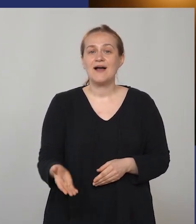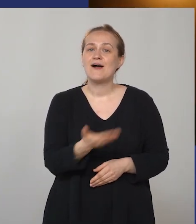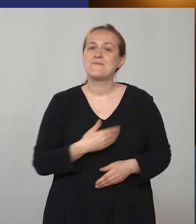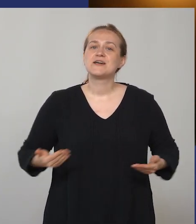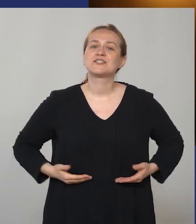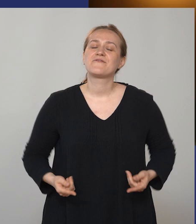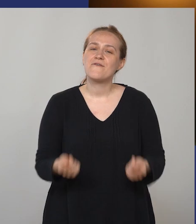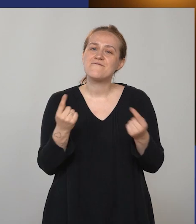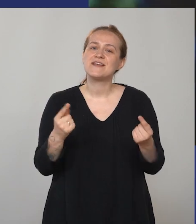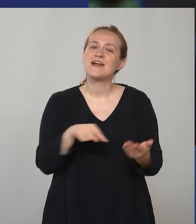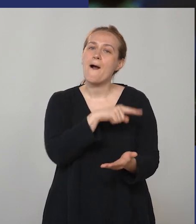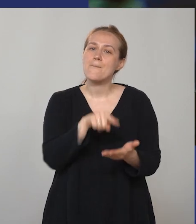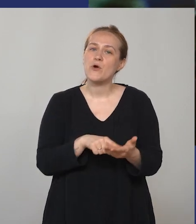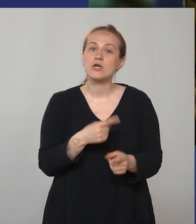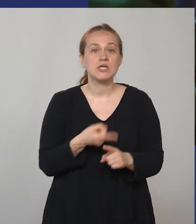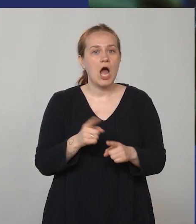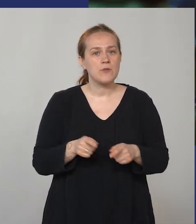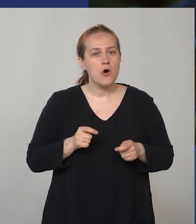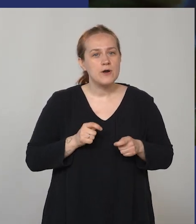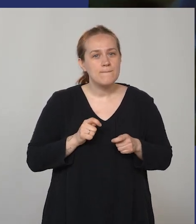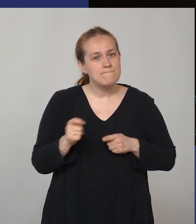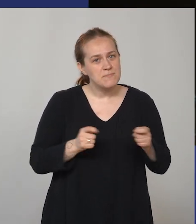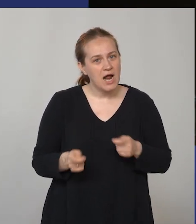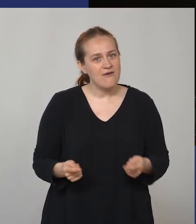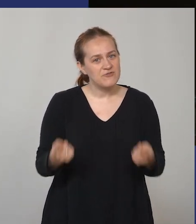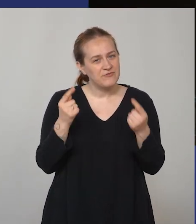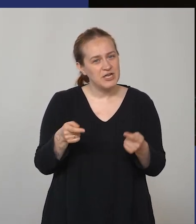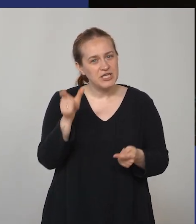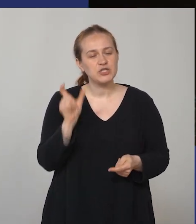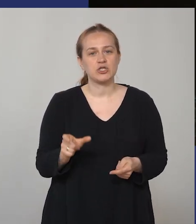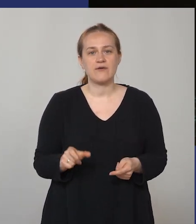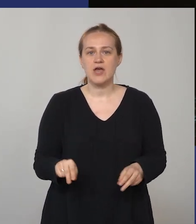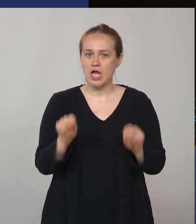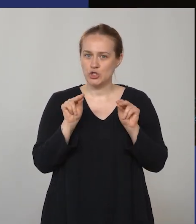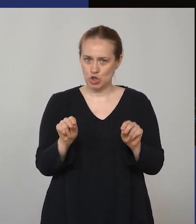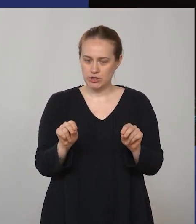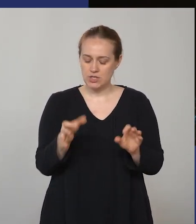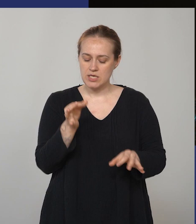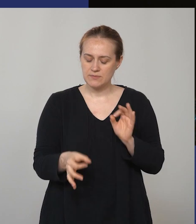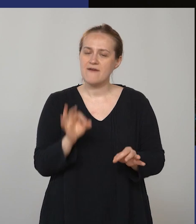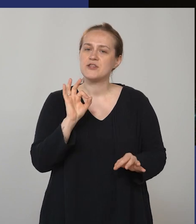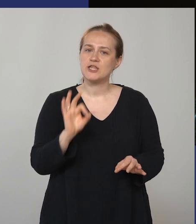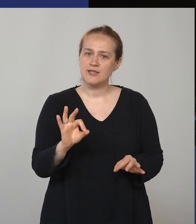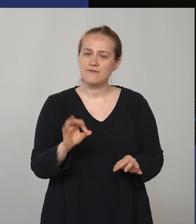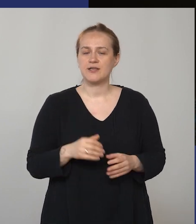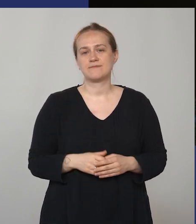Мы живем в великом городе, которым правил великий человек. Честный и справедливый.